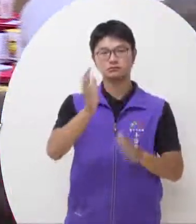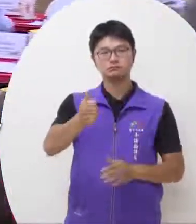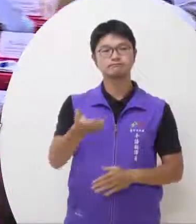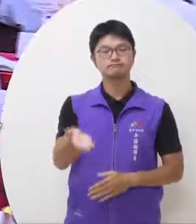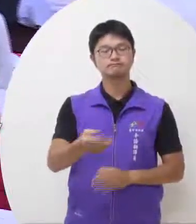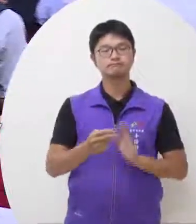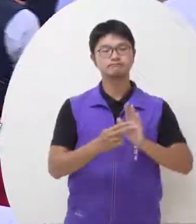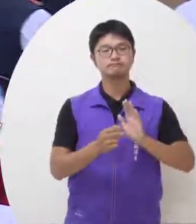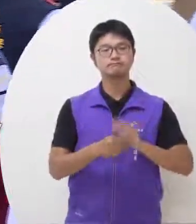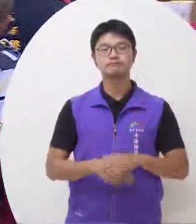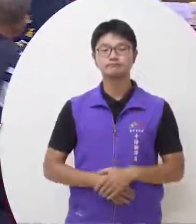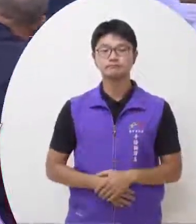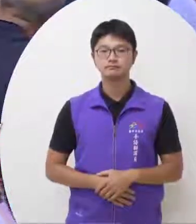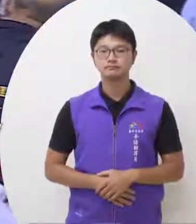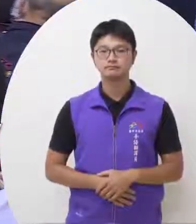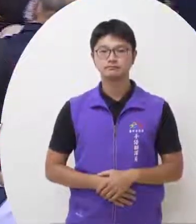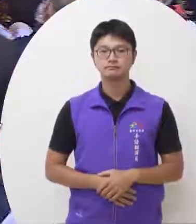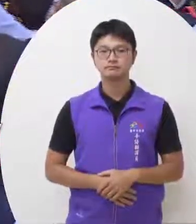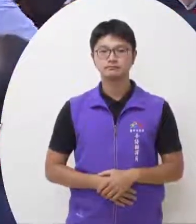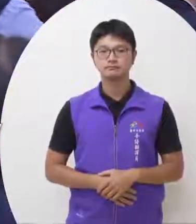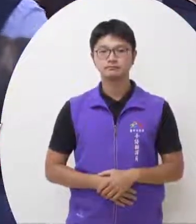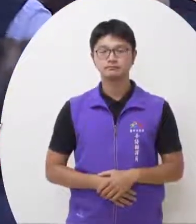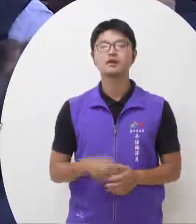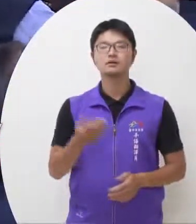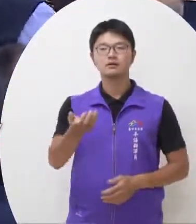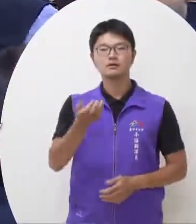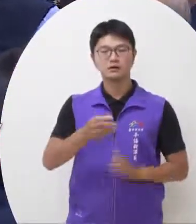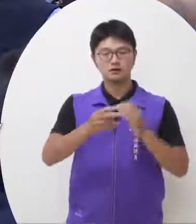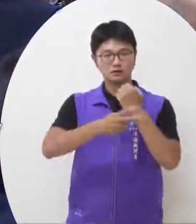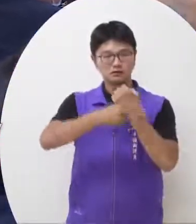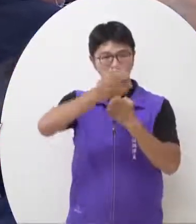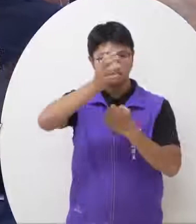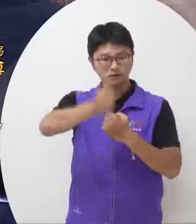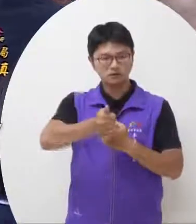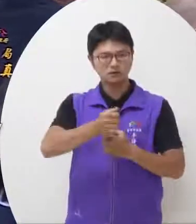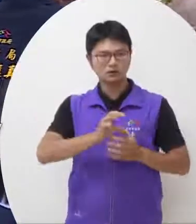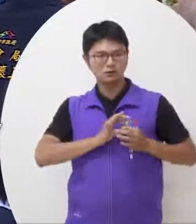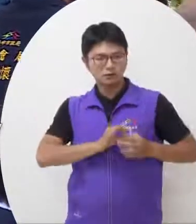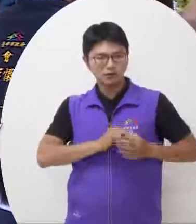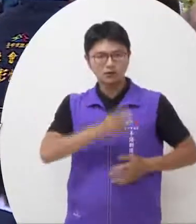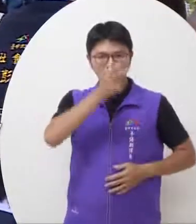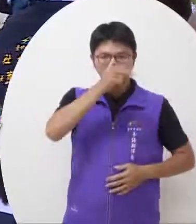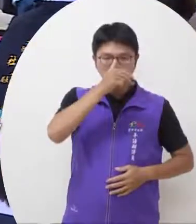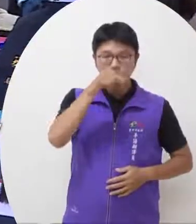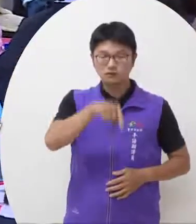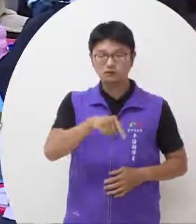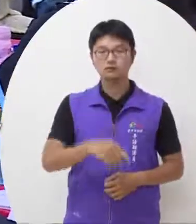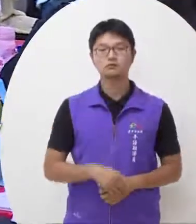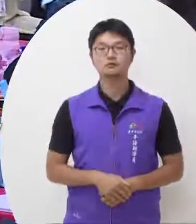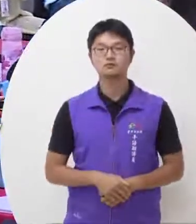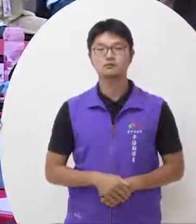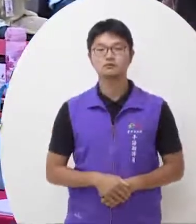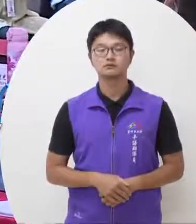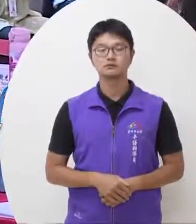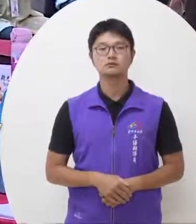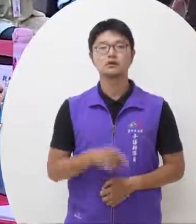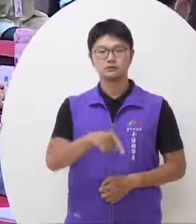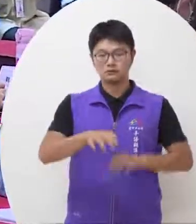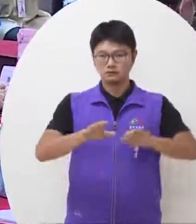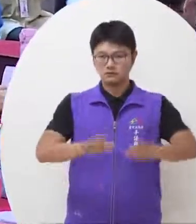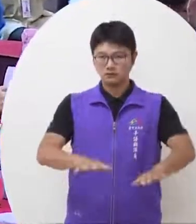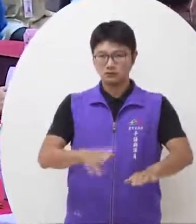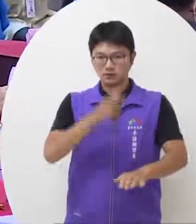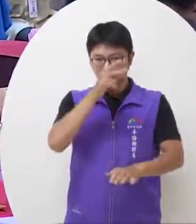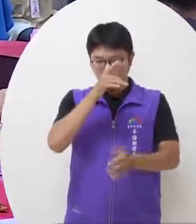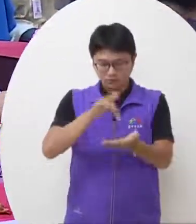那刚刚有位里长关心这个老鼠的问题，因为现在全国都是已经不再发放这个老鼠药